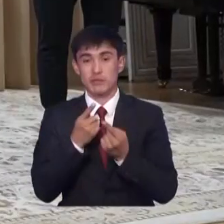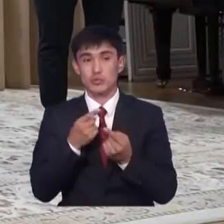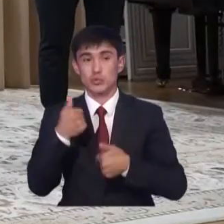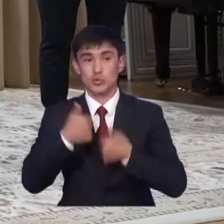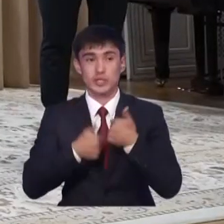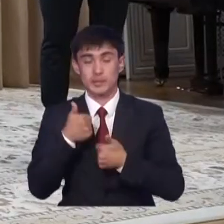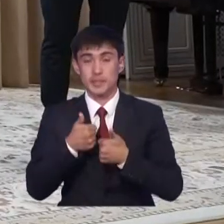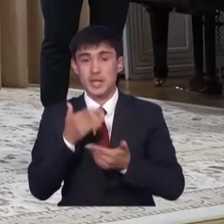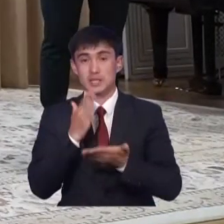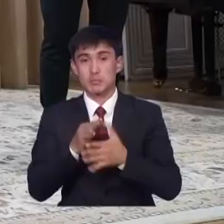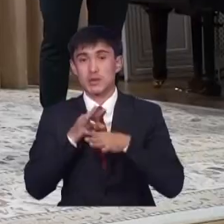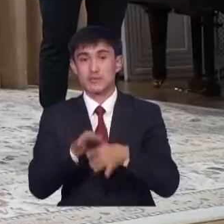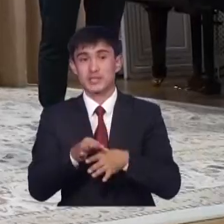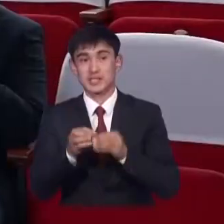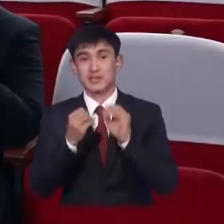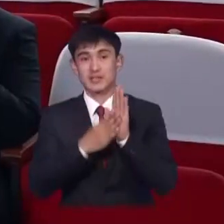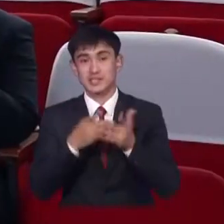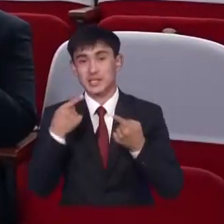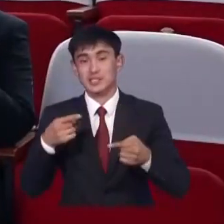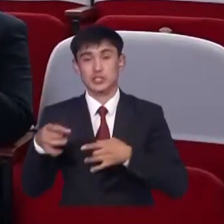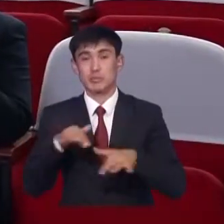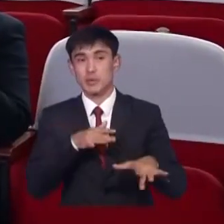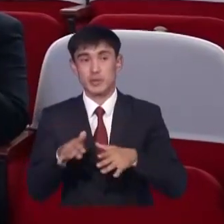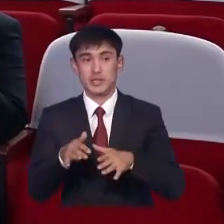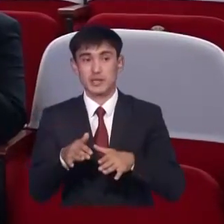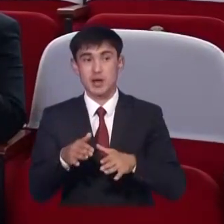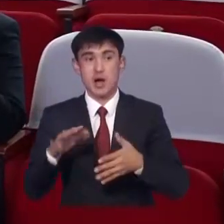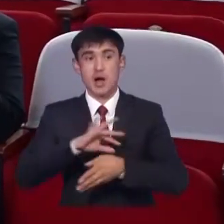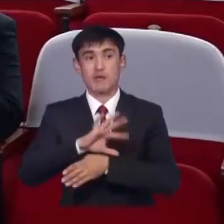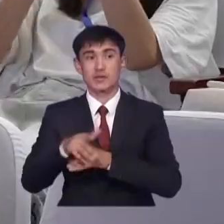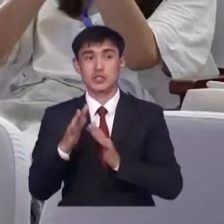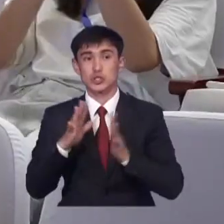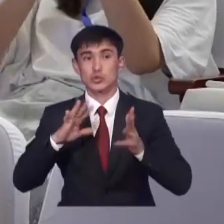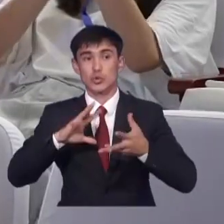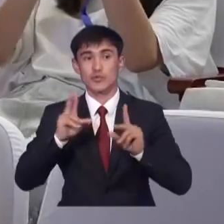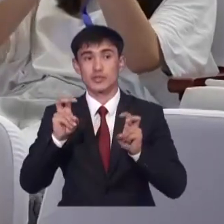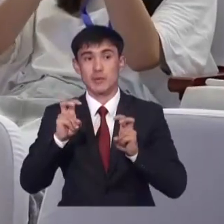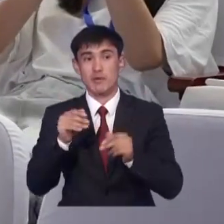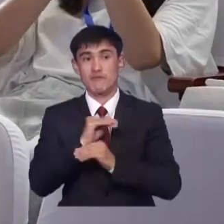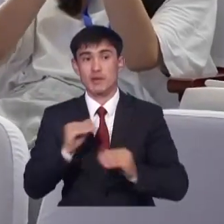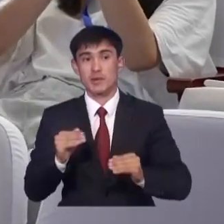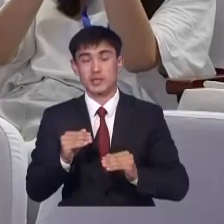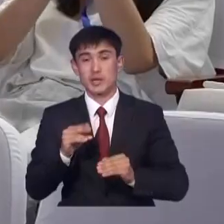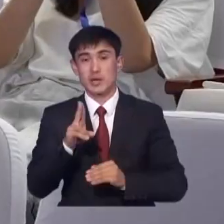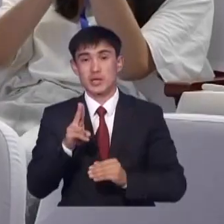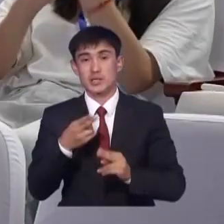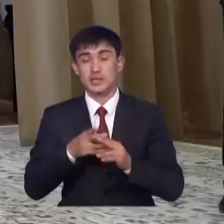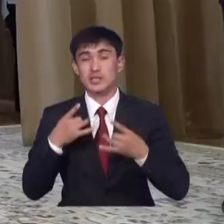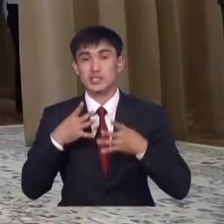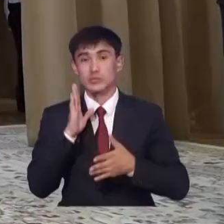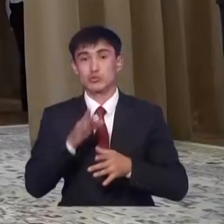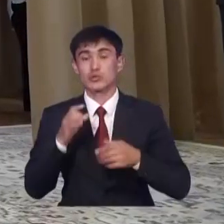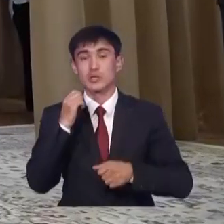турнира предусмотрено проведение 19 различных мероприятий, охватывающих широкий спектр тем и форматов. Кульминацией торжеств